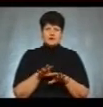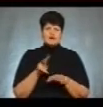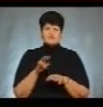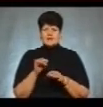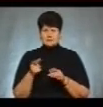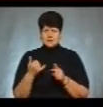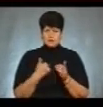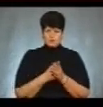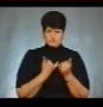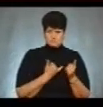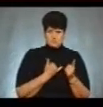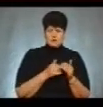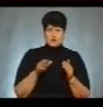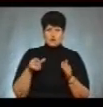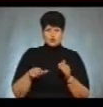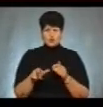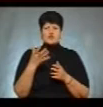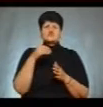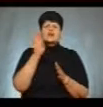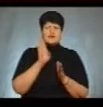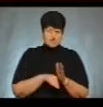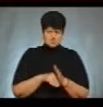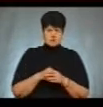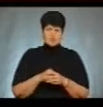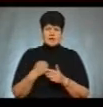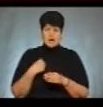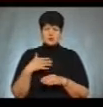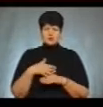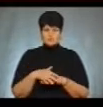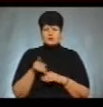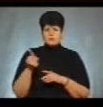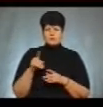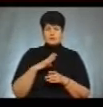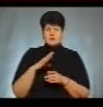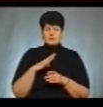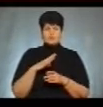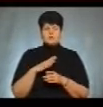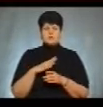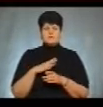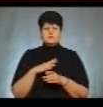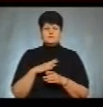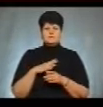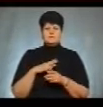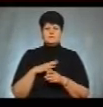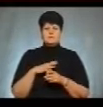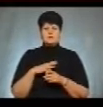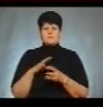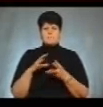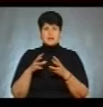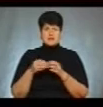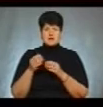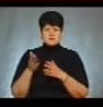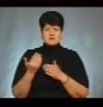гірша. Я розумію, що зараз ця дорога, тоді вона була на балансі ще саду, зараз вже на балансі